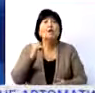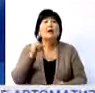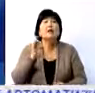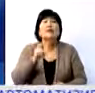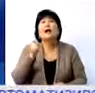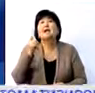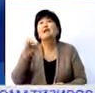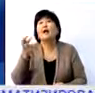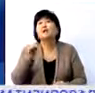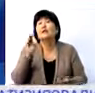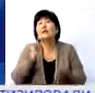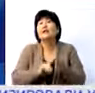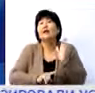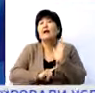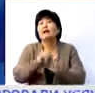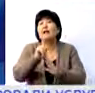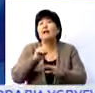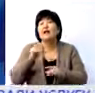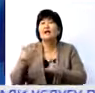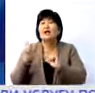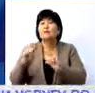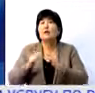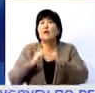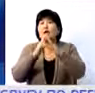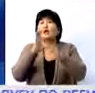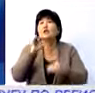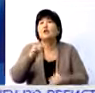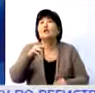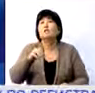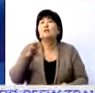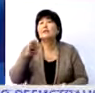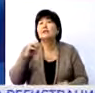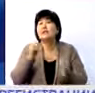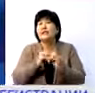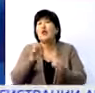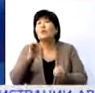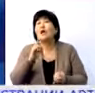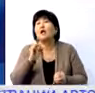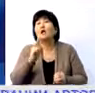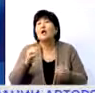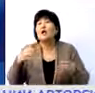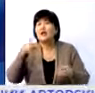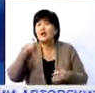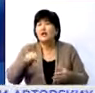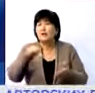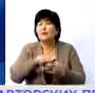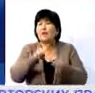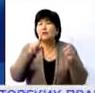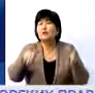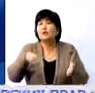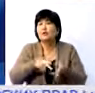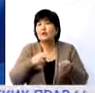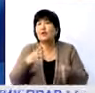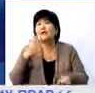На 11 октября назначен старт транспортного пилотируемого корабля «Союз МС-10» с Байконура. Экипаж уже прибыл в Звездный городок и